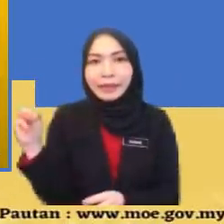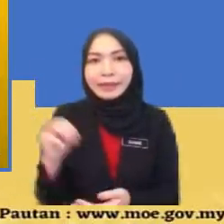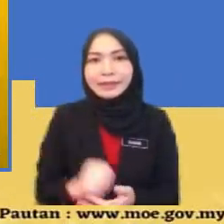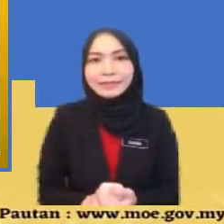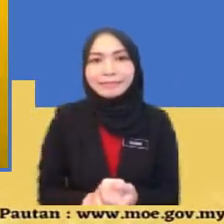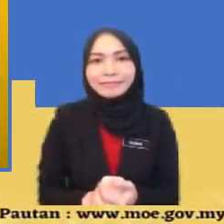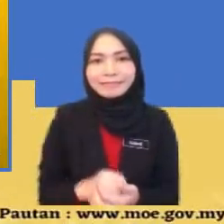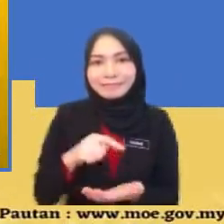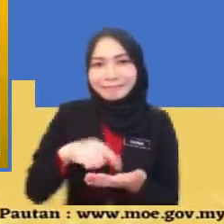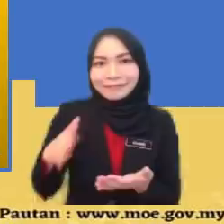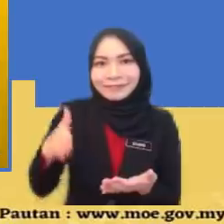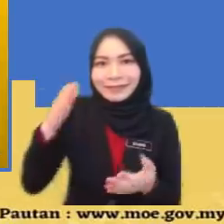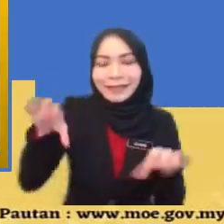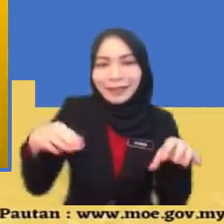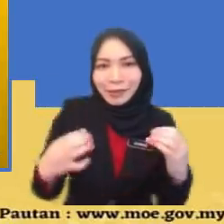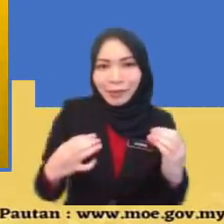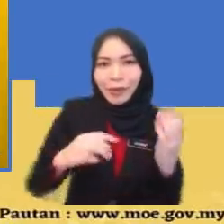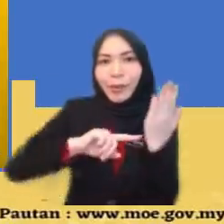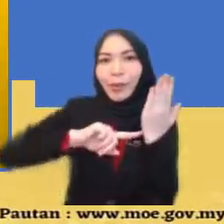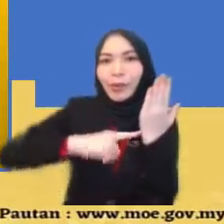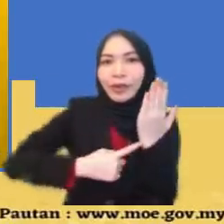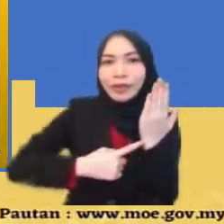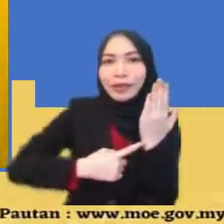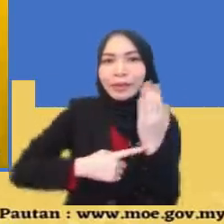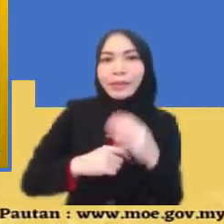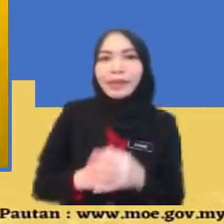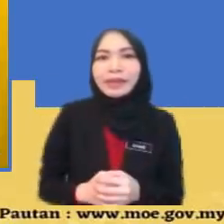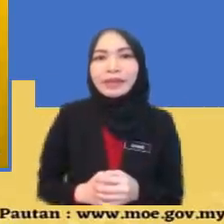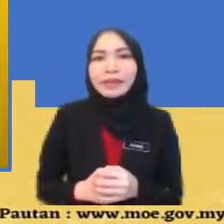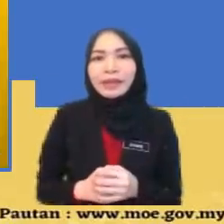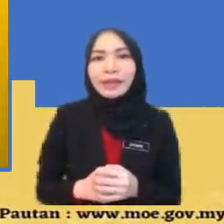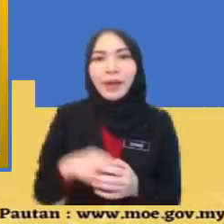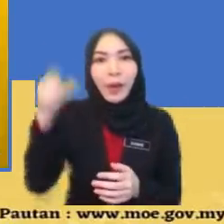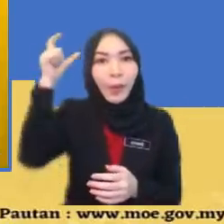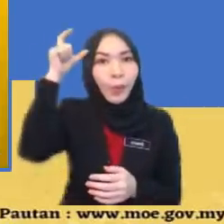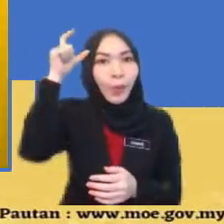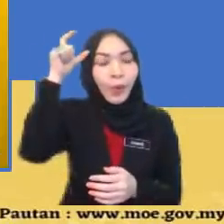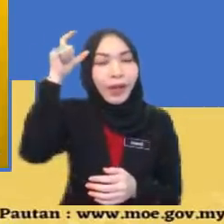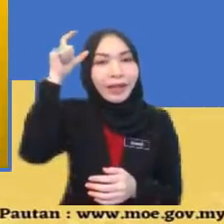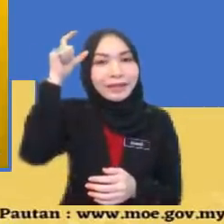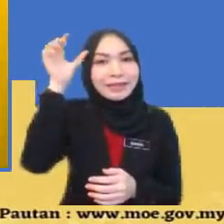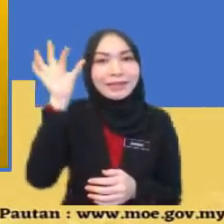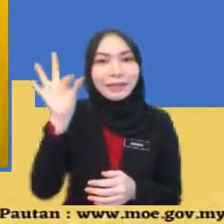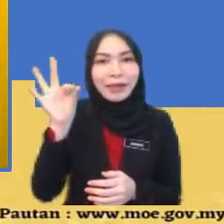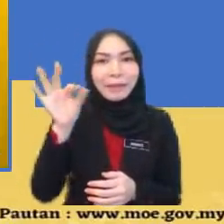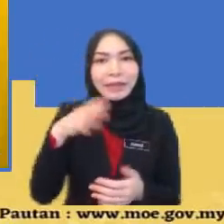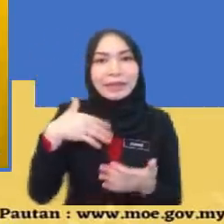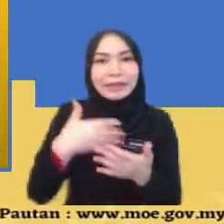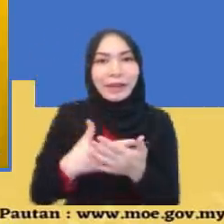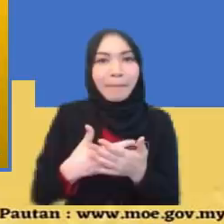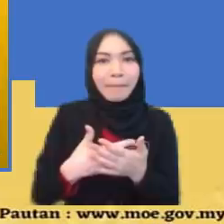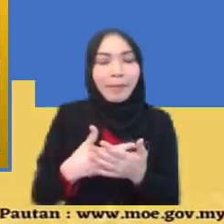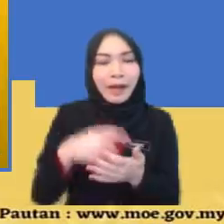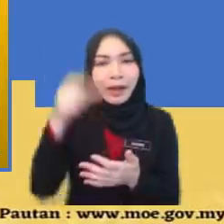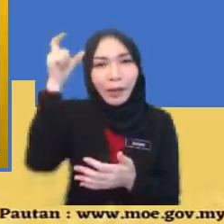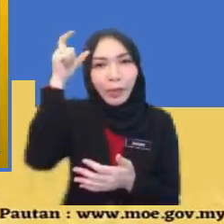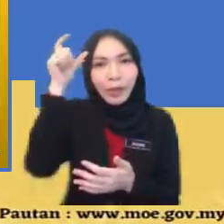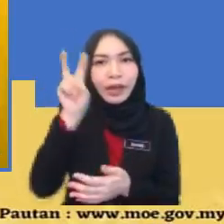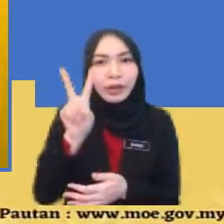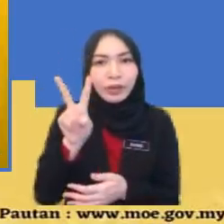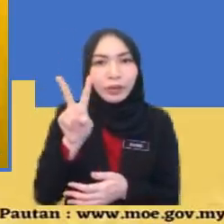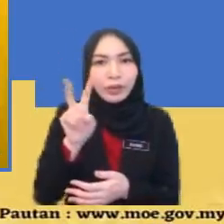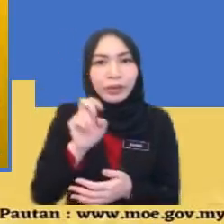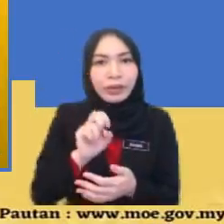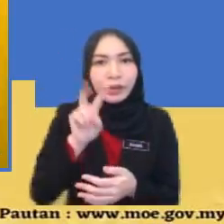bermula dari 1 Sep 2012 1 sehingga 28 Feb 2002